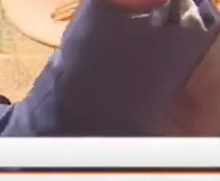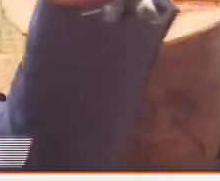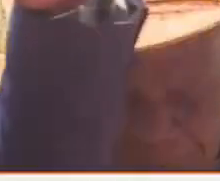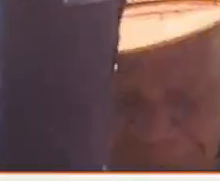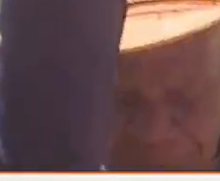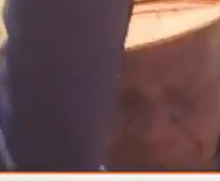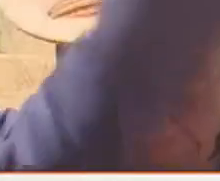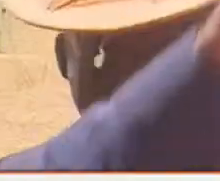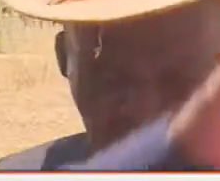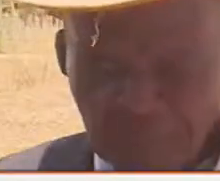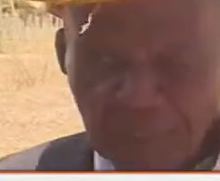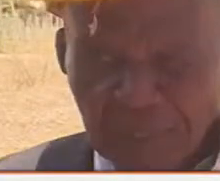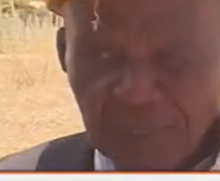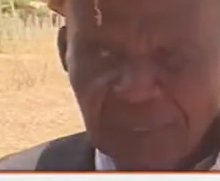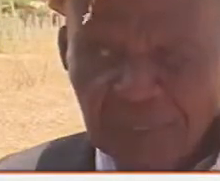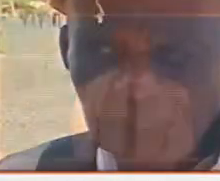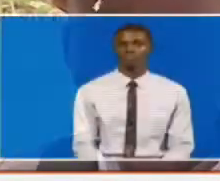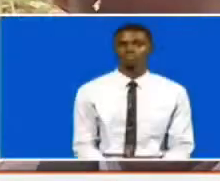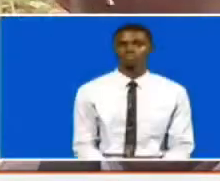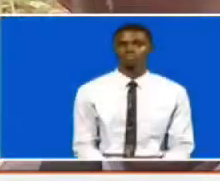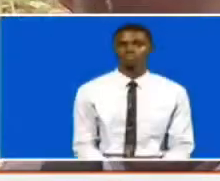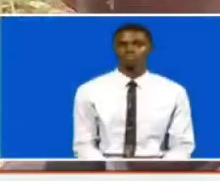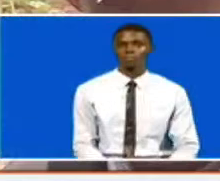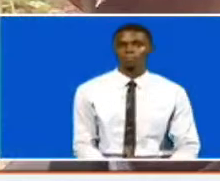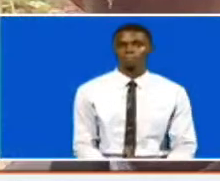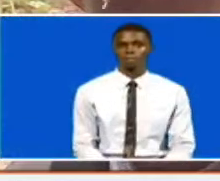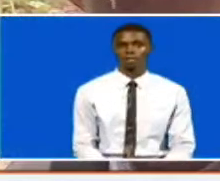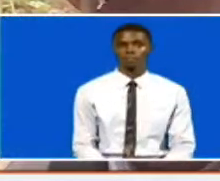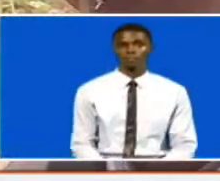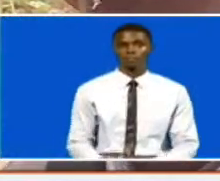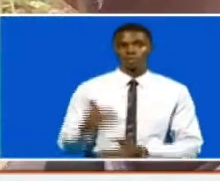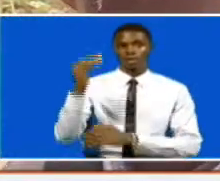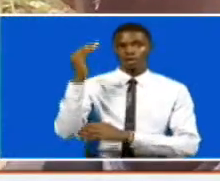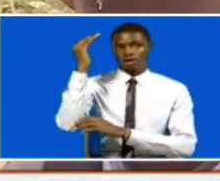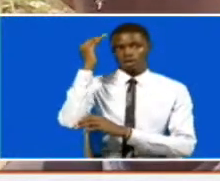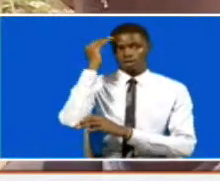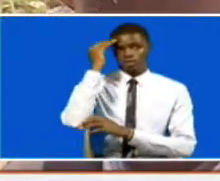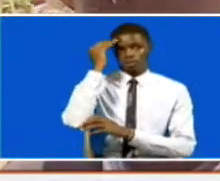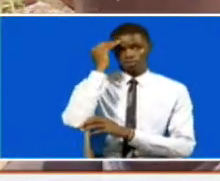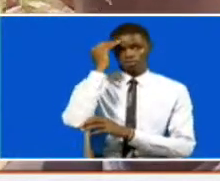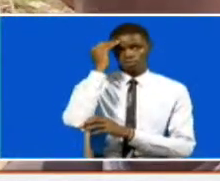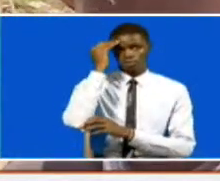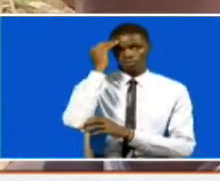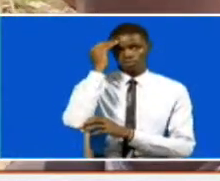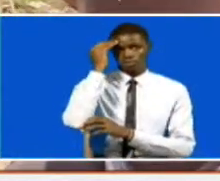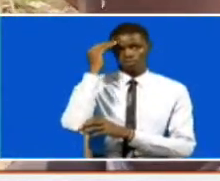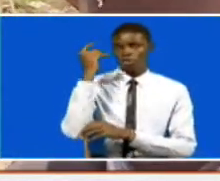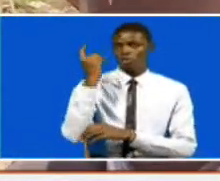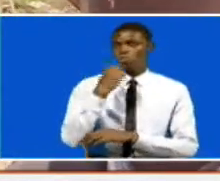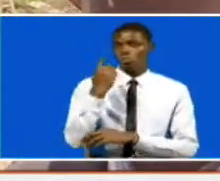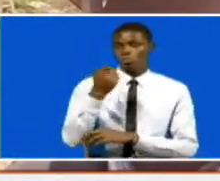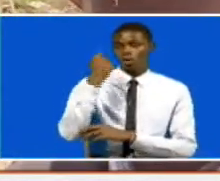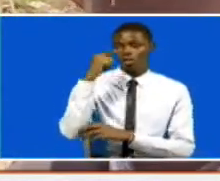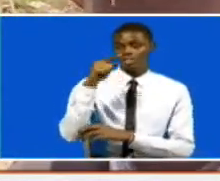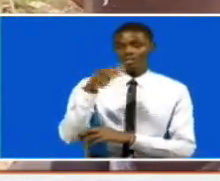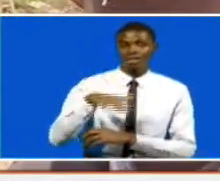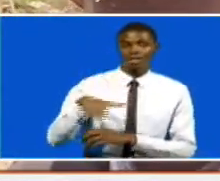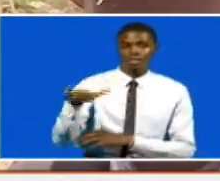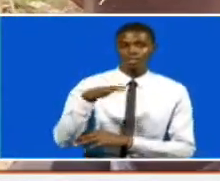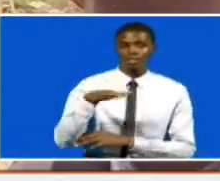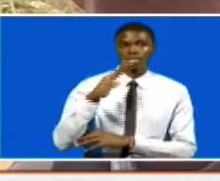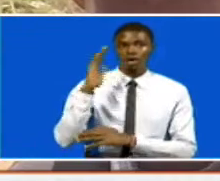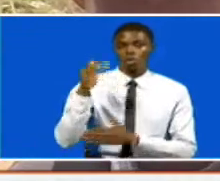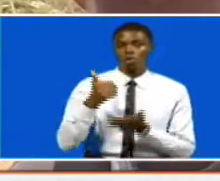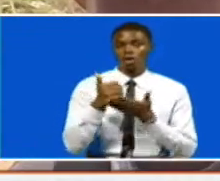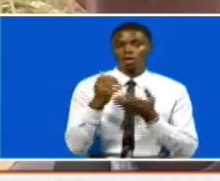walinde watu wao kwa nyumbani, na wanajua wale wauni. Wataelewa hii area na